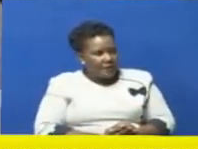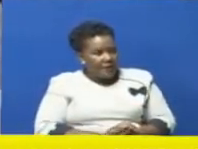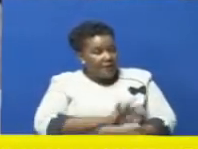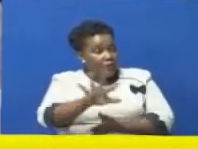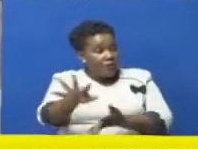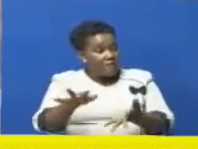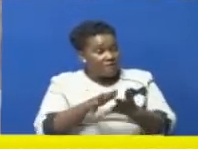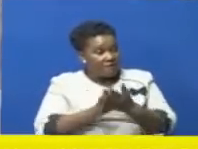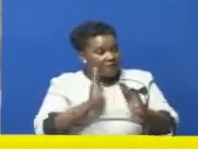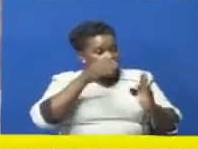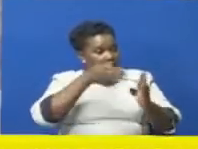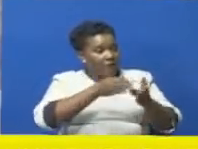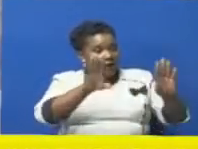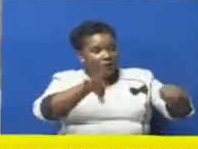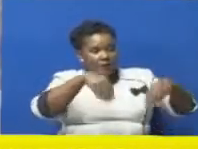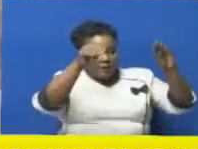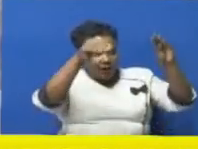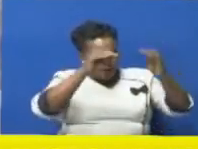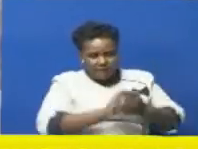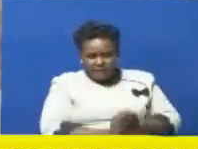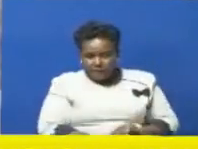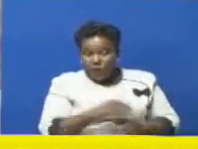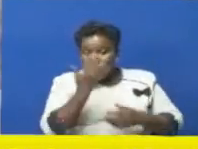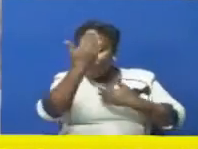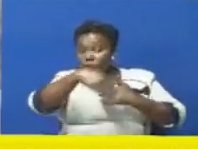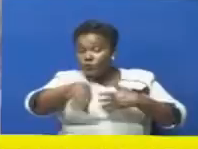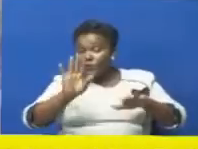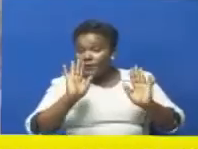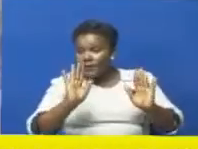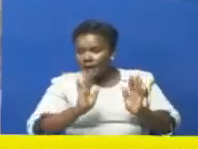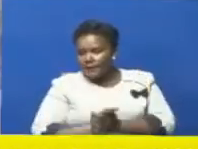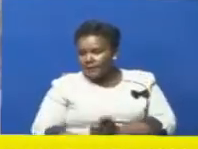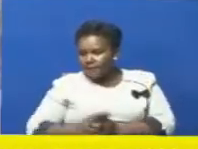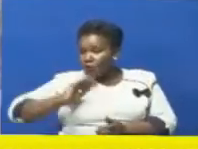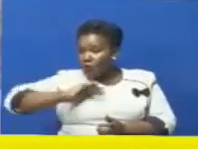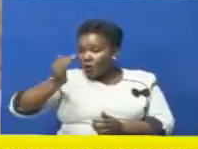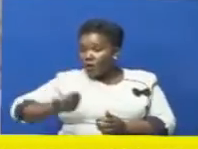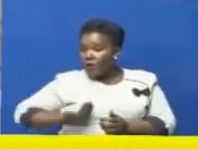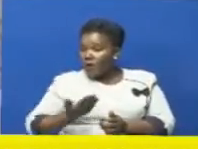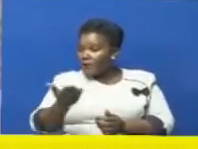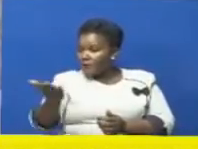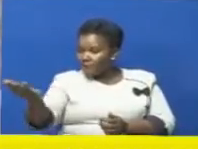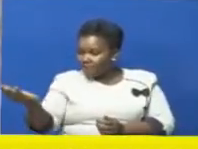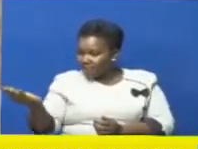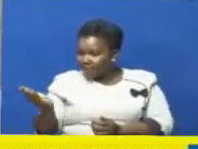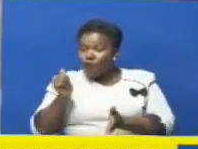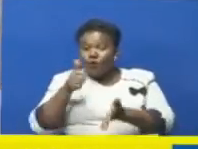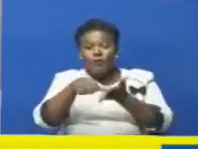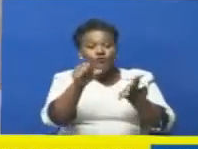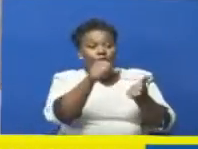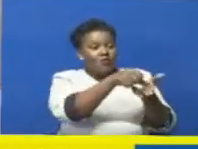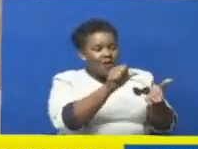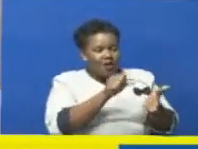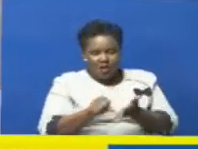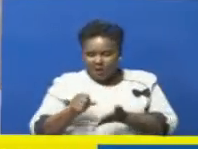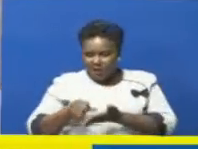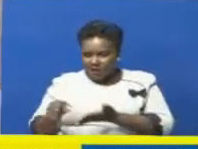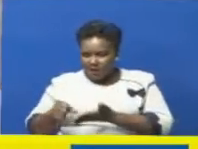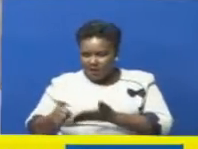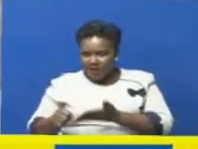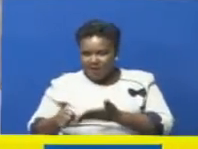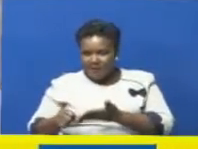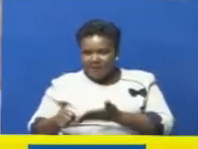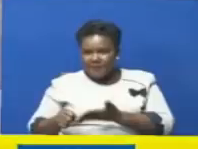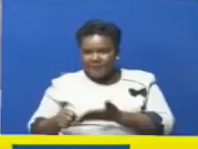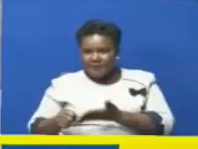mnada, wamesha uza samaki. Wakina mama hawa wachuuzi wadogo wadogo wamenunua.